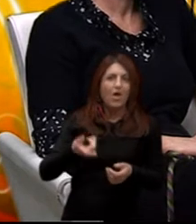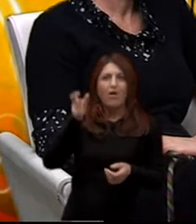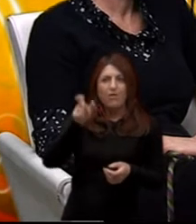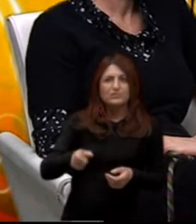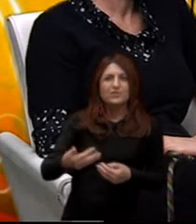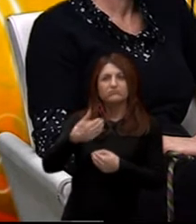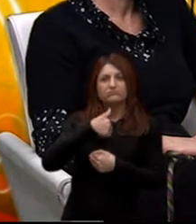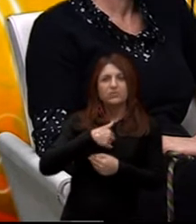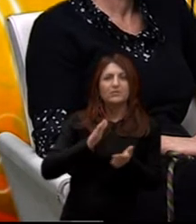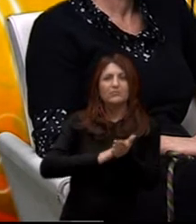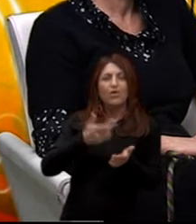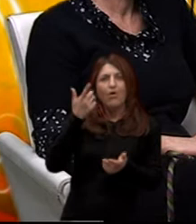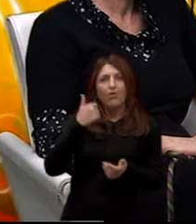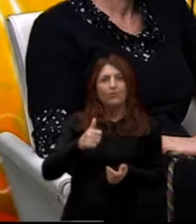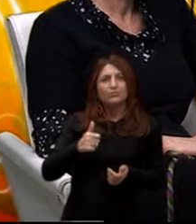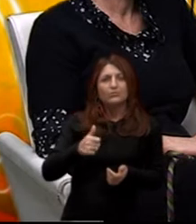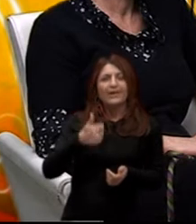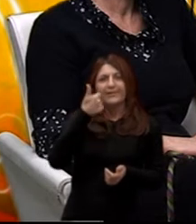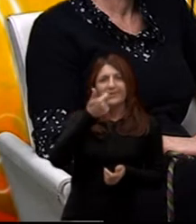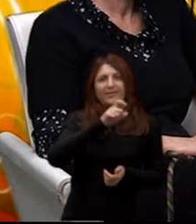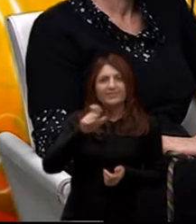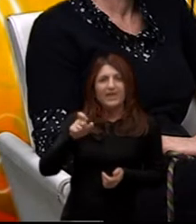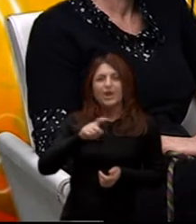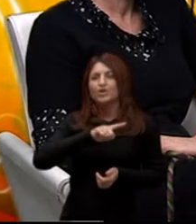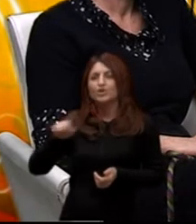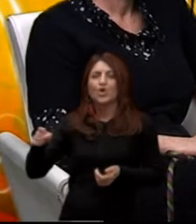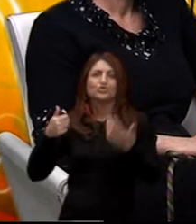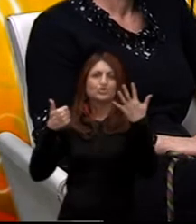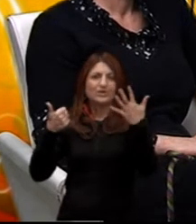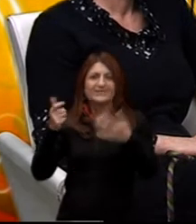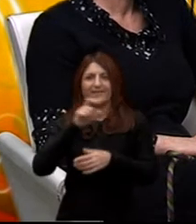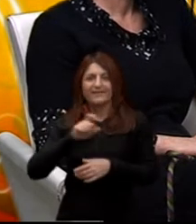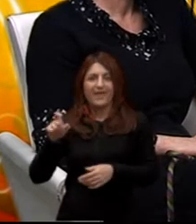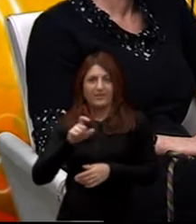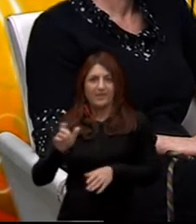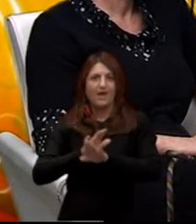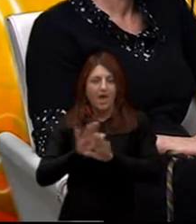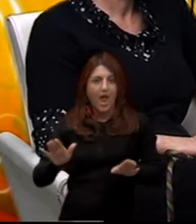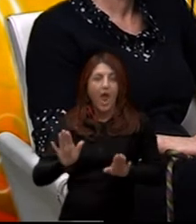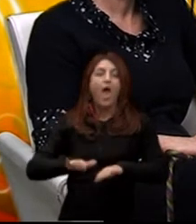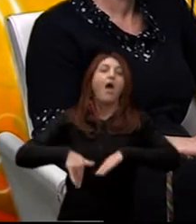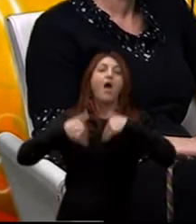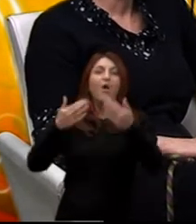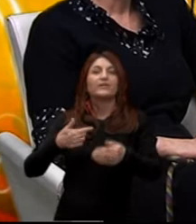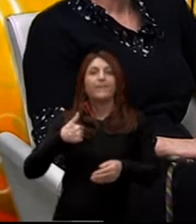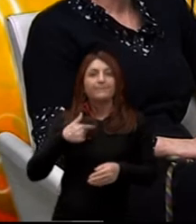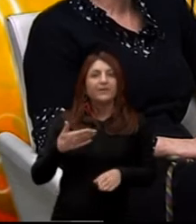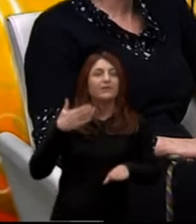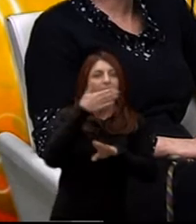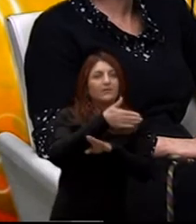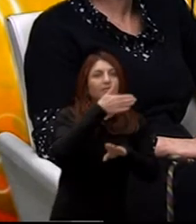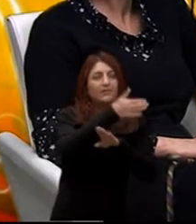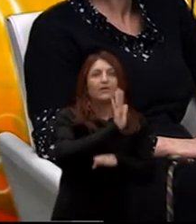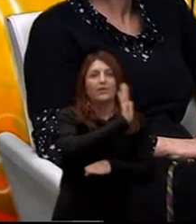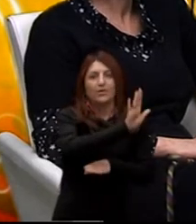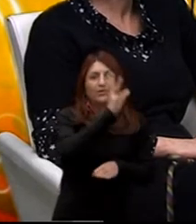periodu od 1 tjedan do 6 tjedana boravka. Nakon toga mi odlazimo i radimo isto tako određeni broj tjedanja